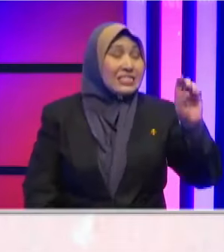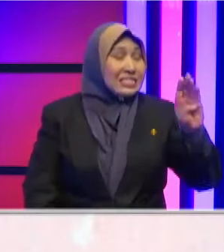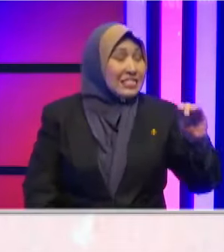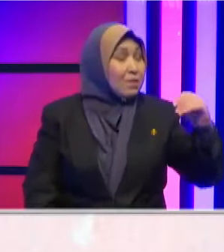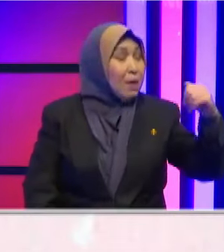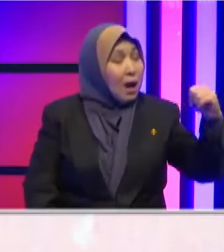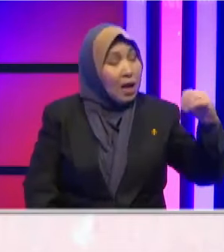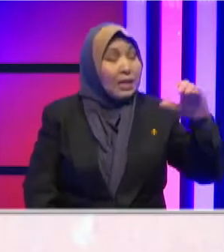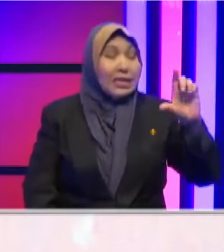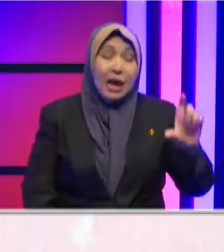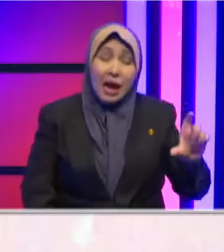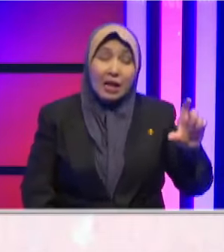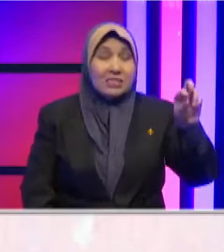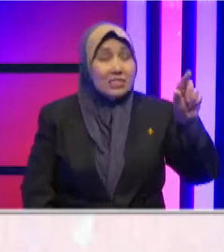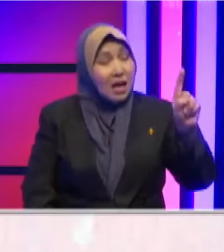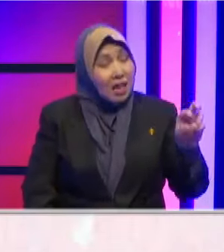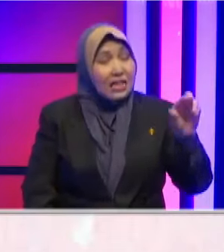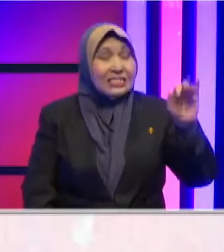ada